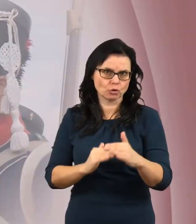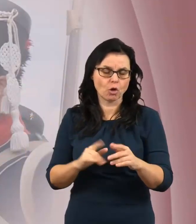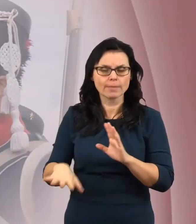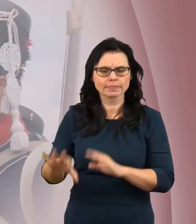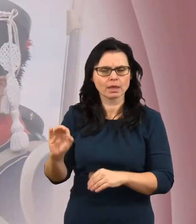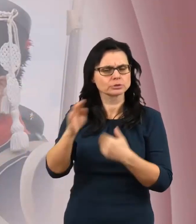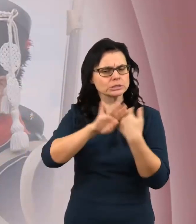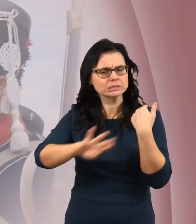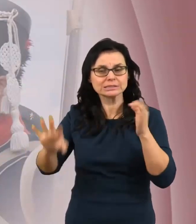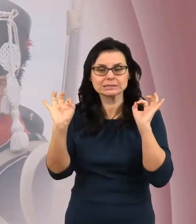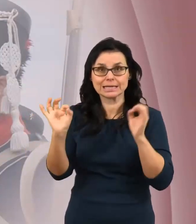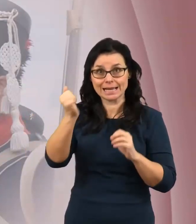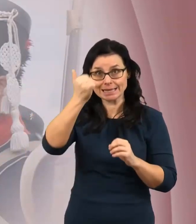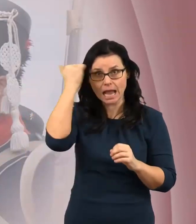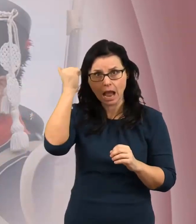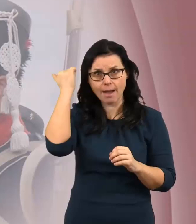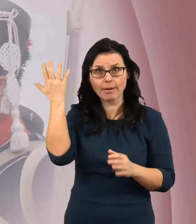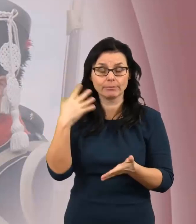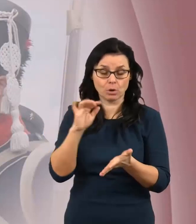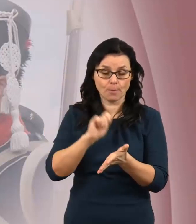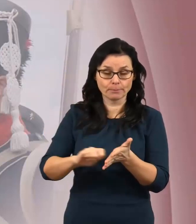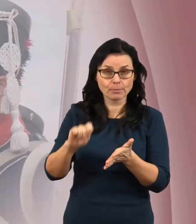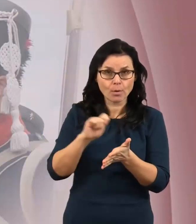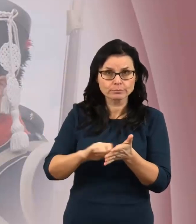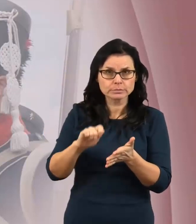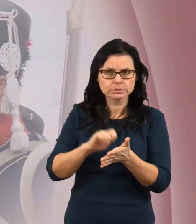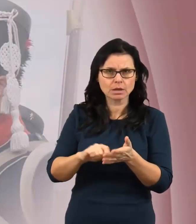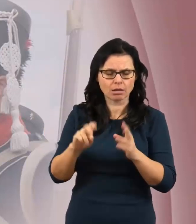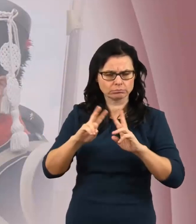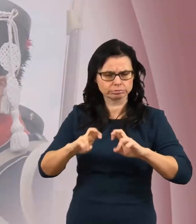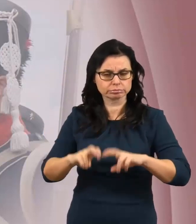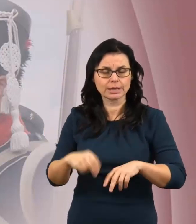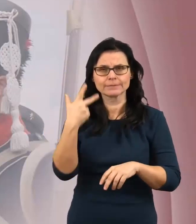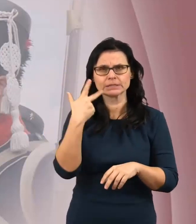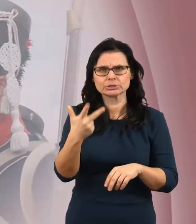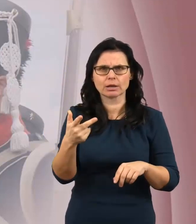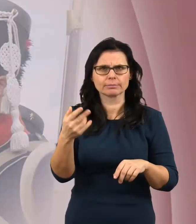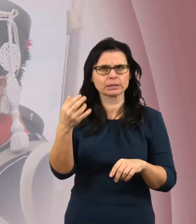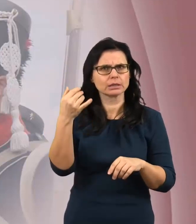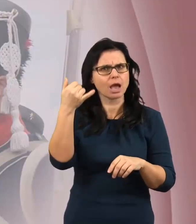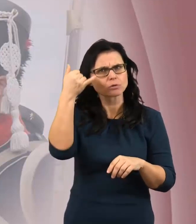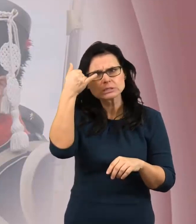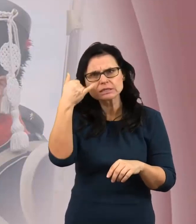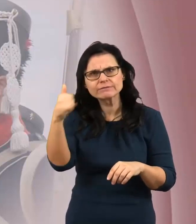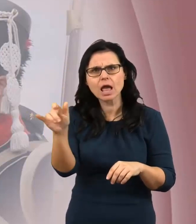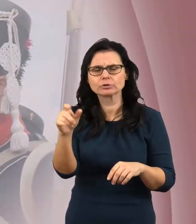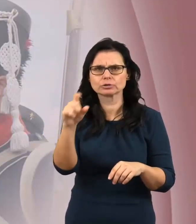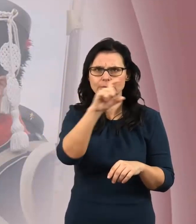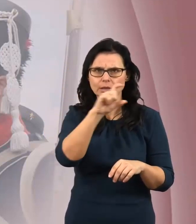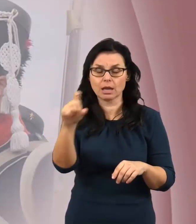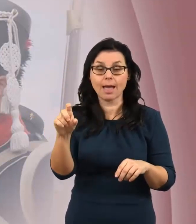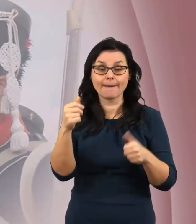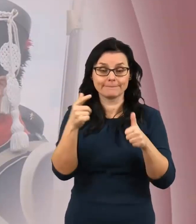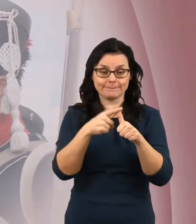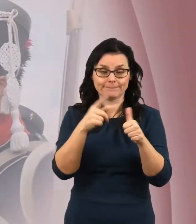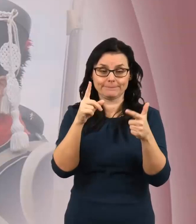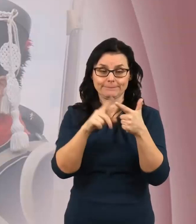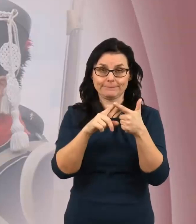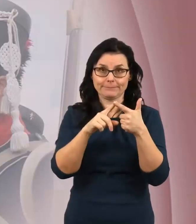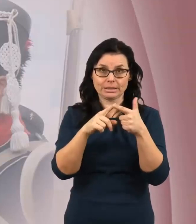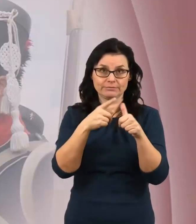kámen, který byl popsán v třemi zvláštními nápisy. První dva